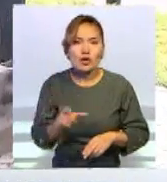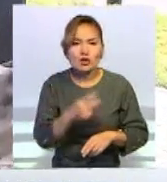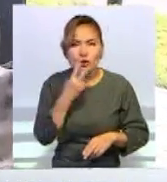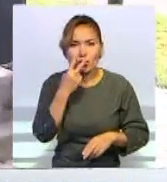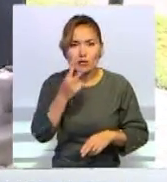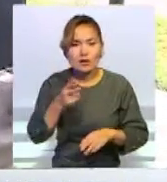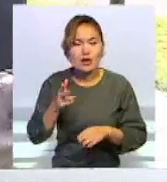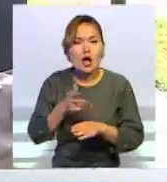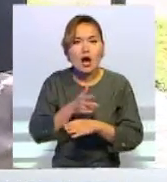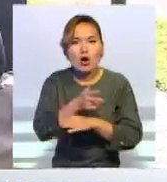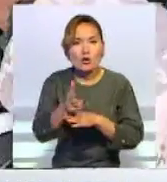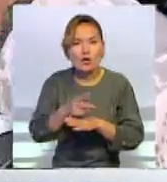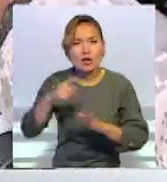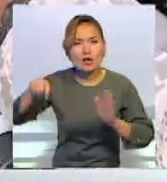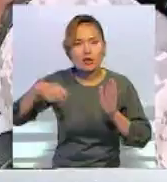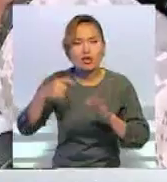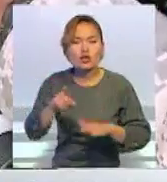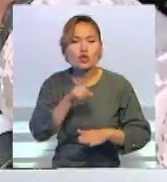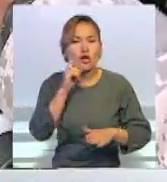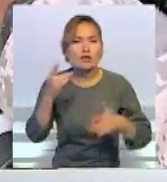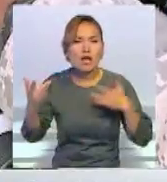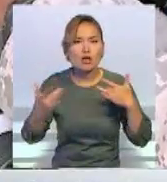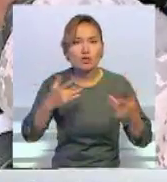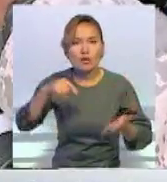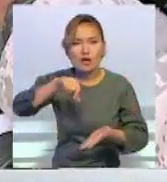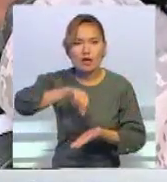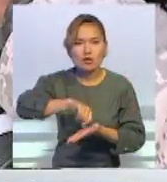Сондай-ақ фильмге негізінен жас актерлер тартылды.